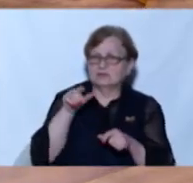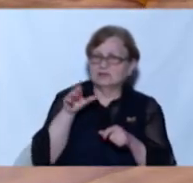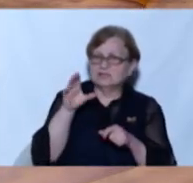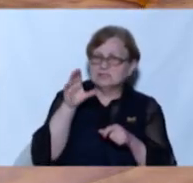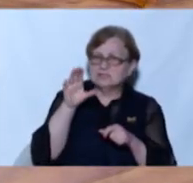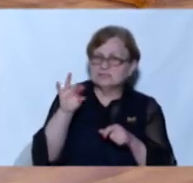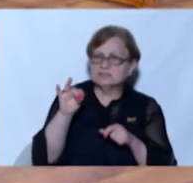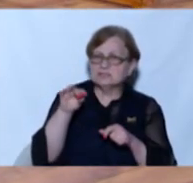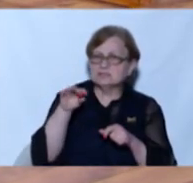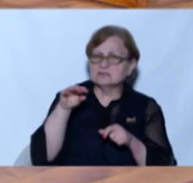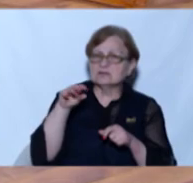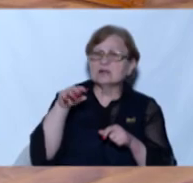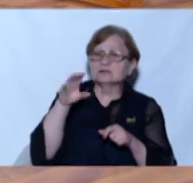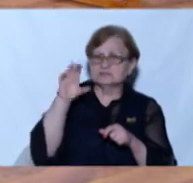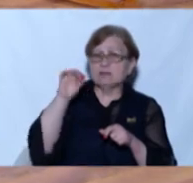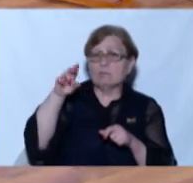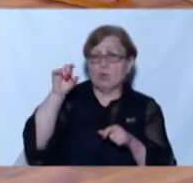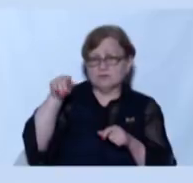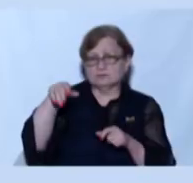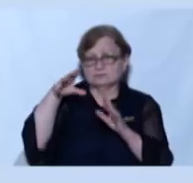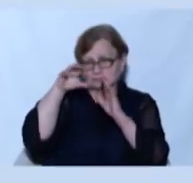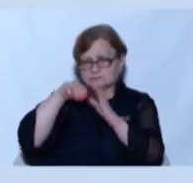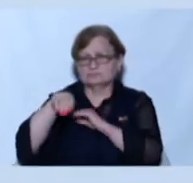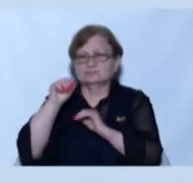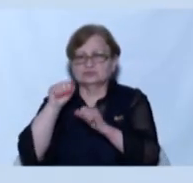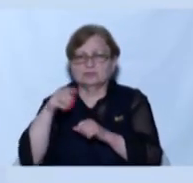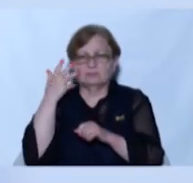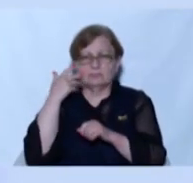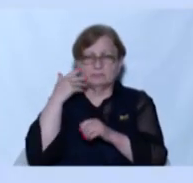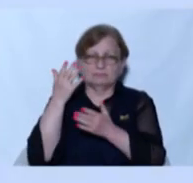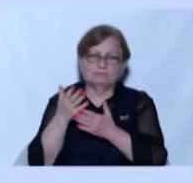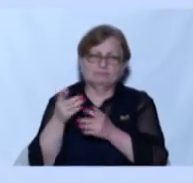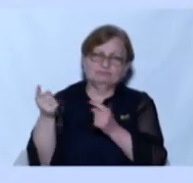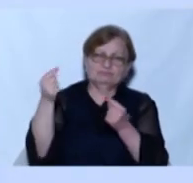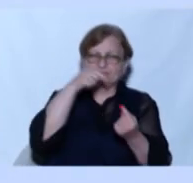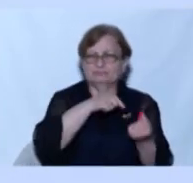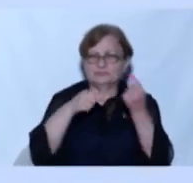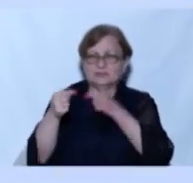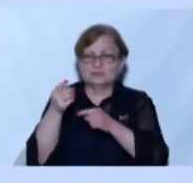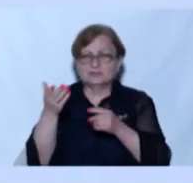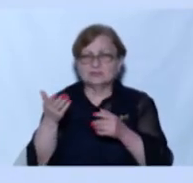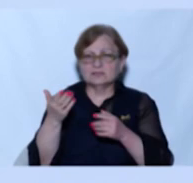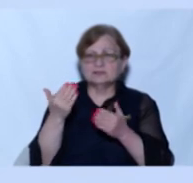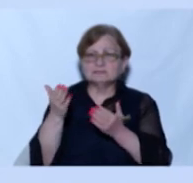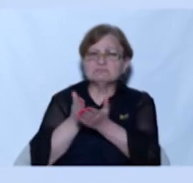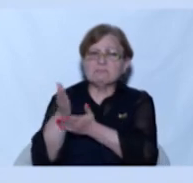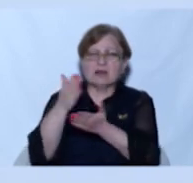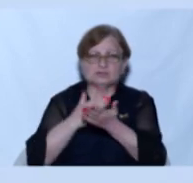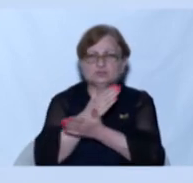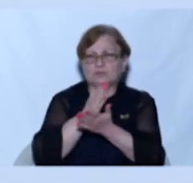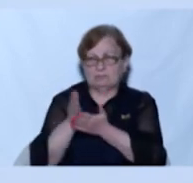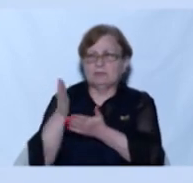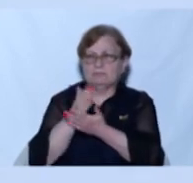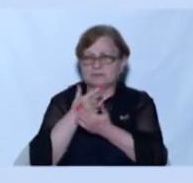სიმბოლისტებთანაც იპოვით იმპრესიონიზმის ფერებს, იმპრესიონისტებთანაც იპოვით სიმბოლისტების და ფუტურისტების და ასე